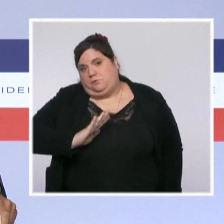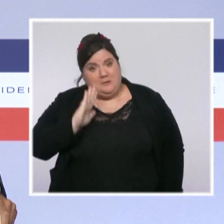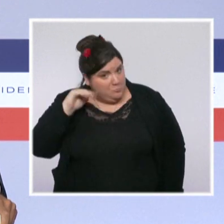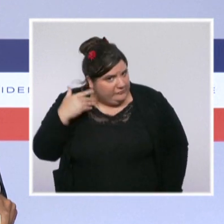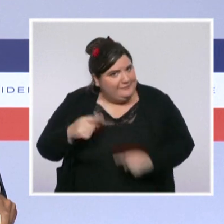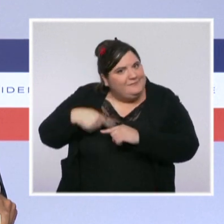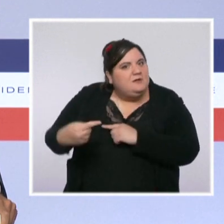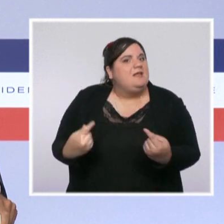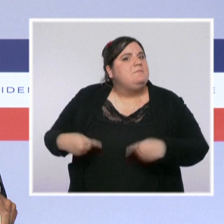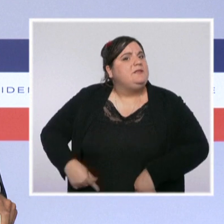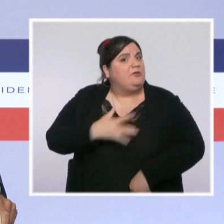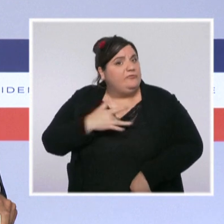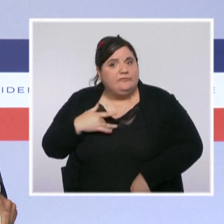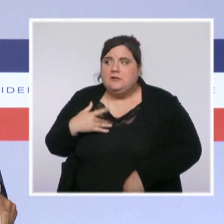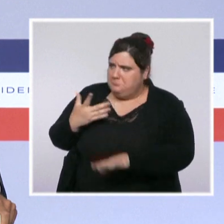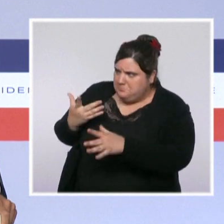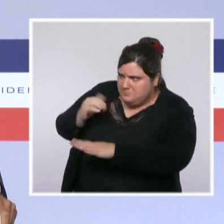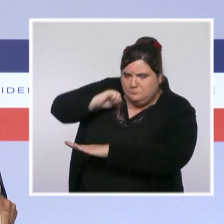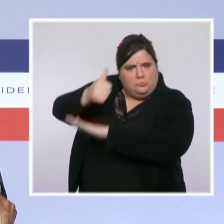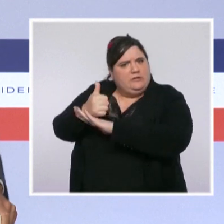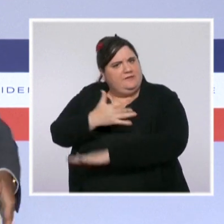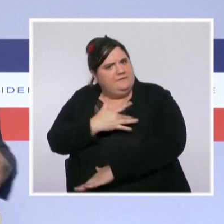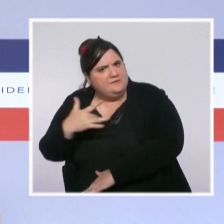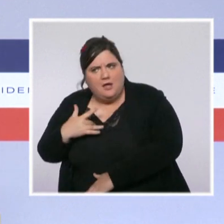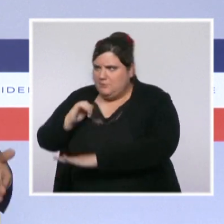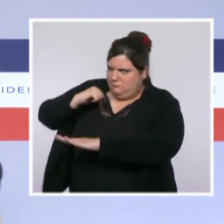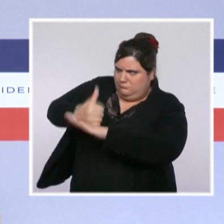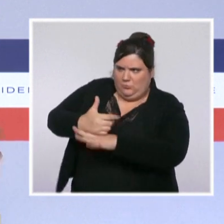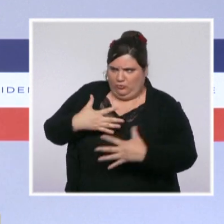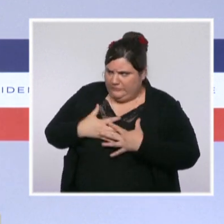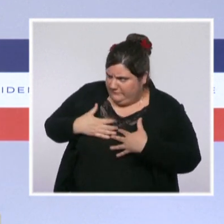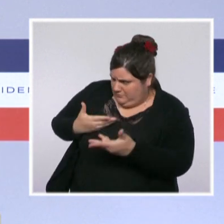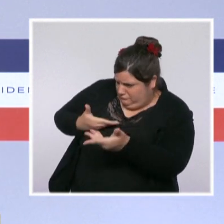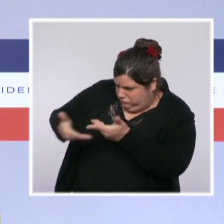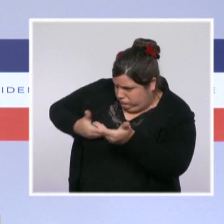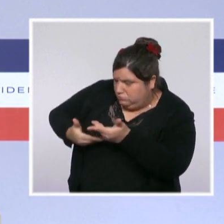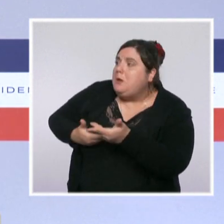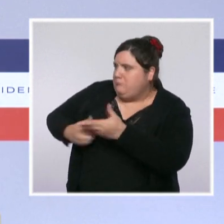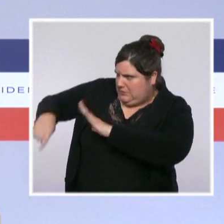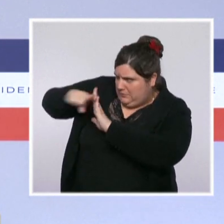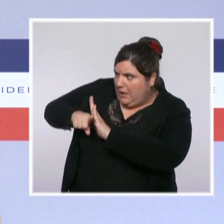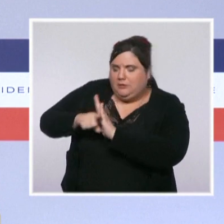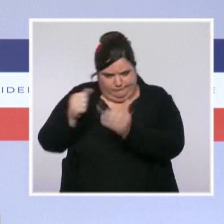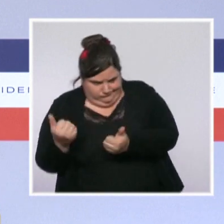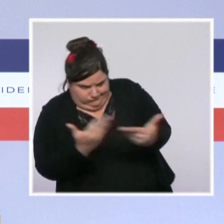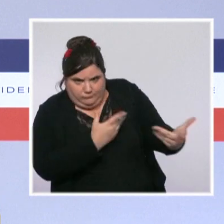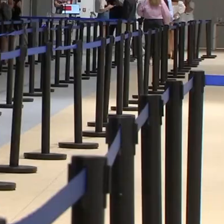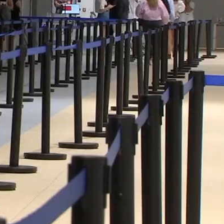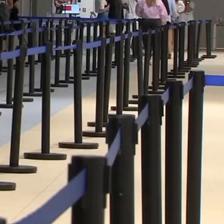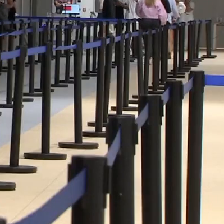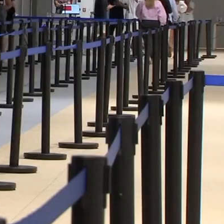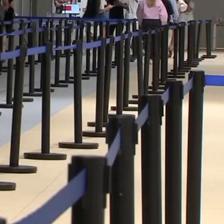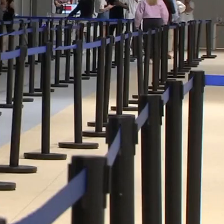les autorités sanitaires, scientifiques, pour que nous puissions communiquer des règles de souplesse qui permettent de répondre à cette